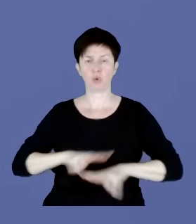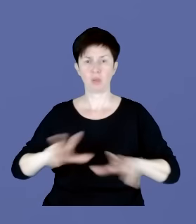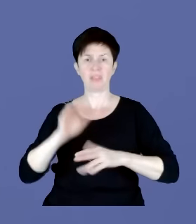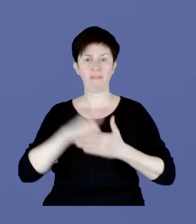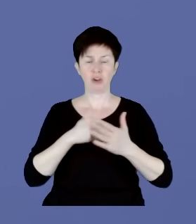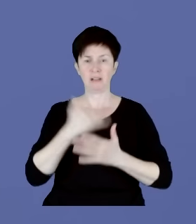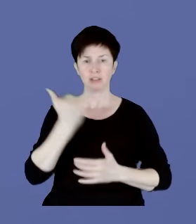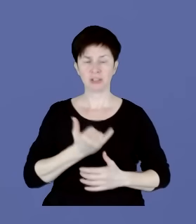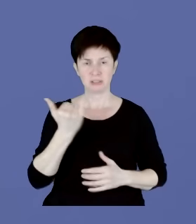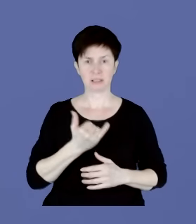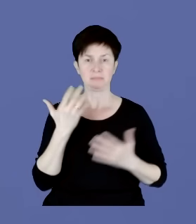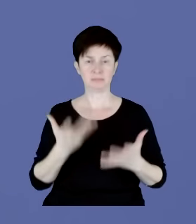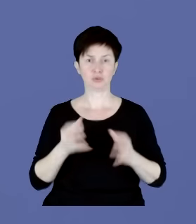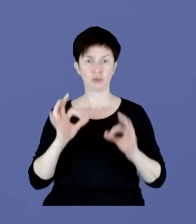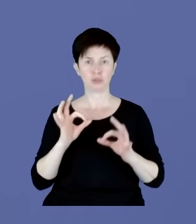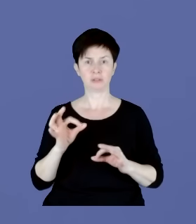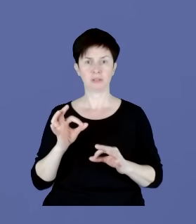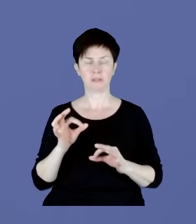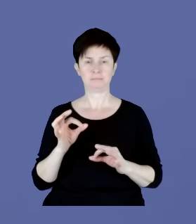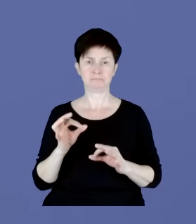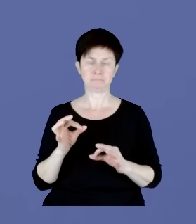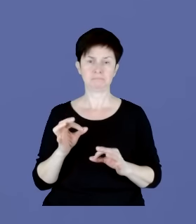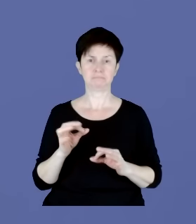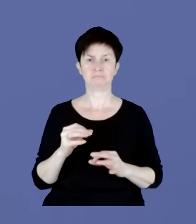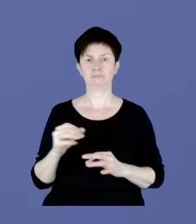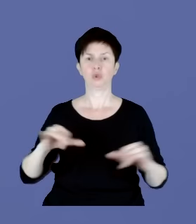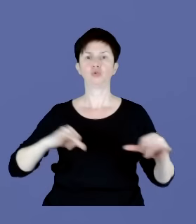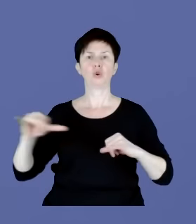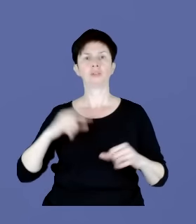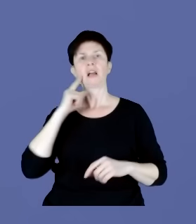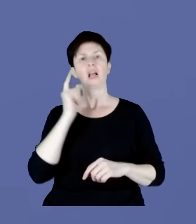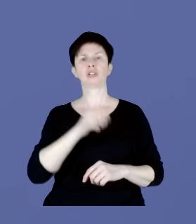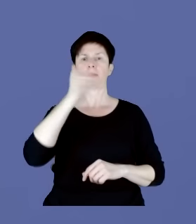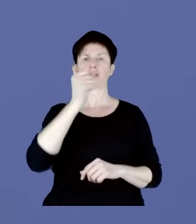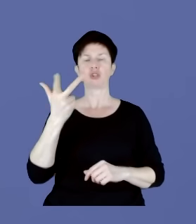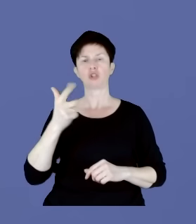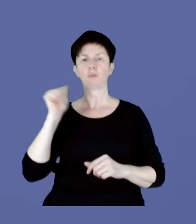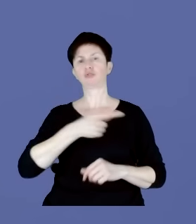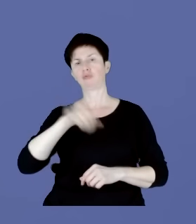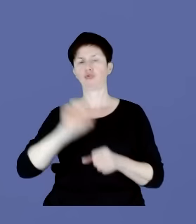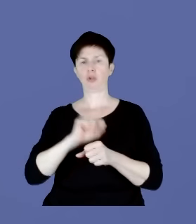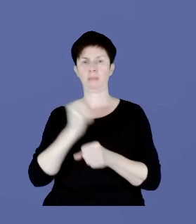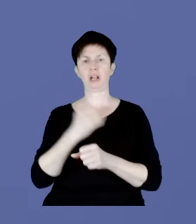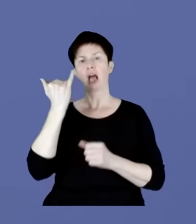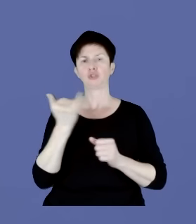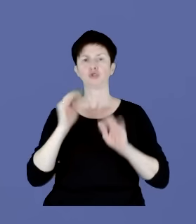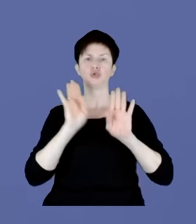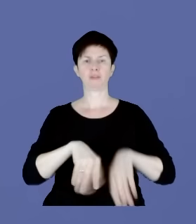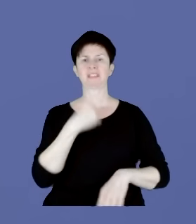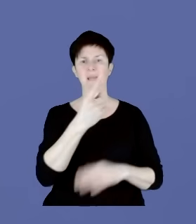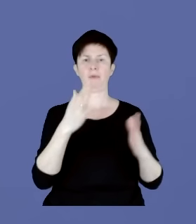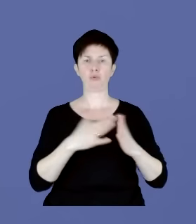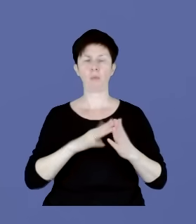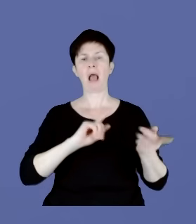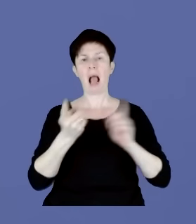Więc dzisiaj usłyszą od rządu, że w pierwszą i trzecią niedzielę będą musiały niestety to dziecko pozostawić same w domu albo znaleźć opiekę, za którą